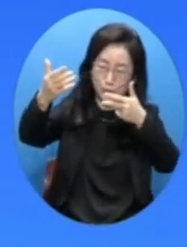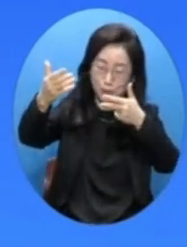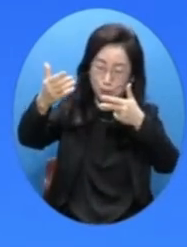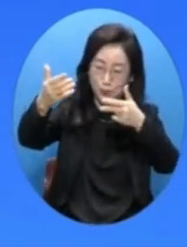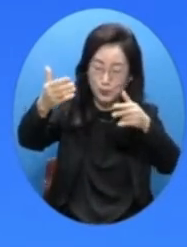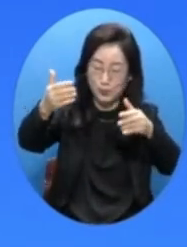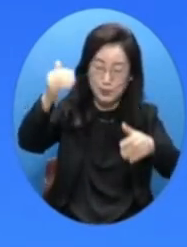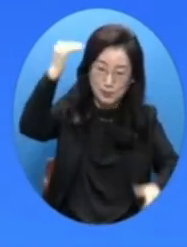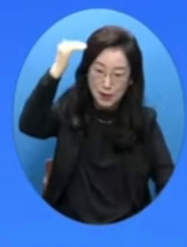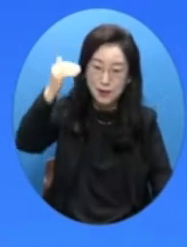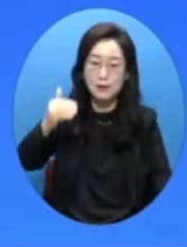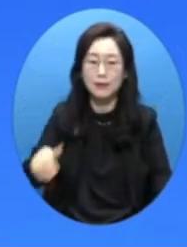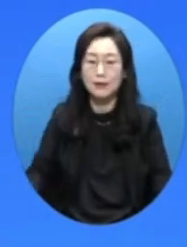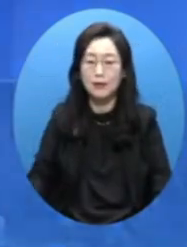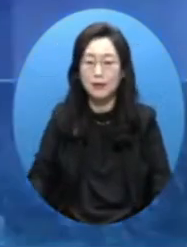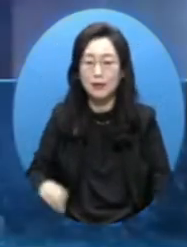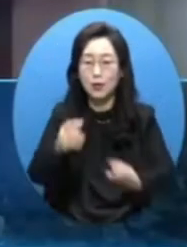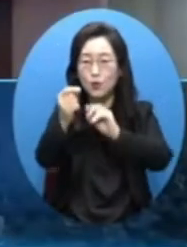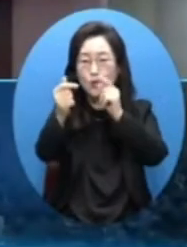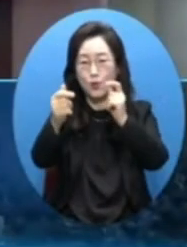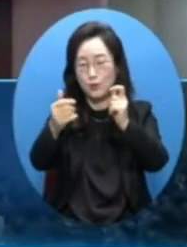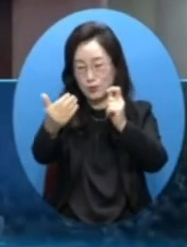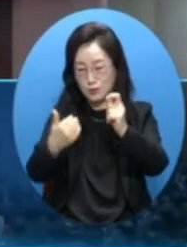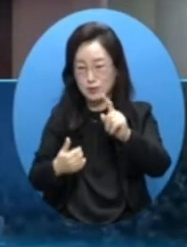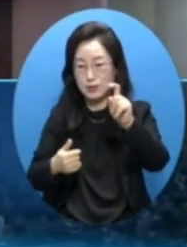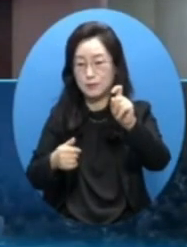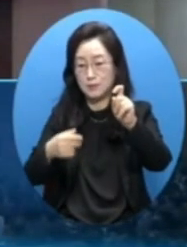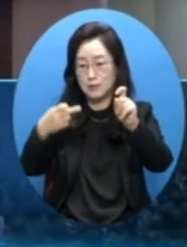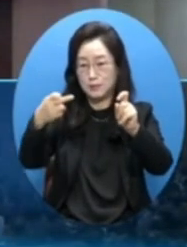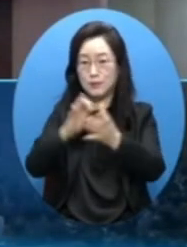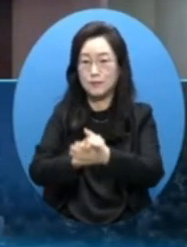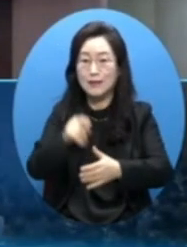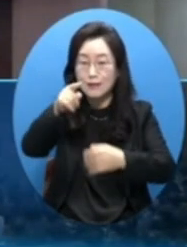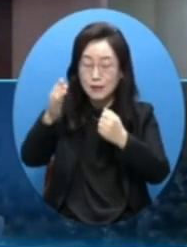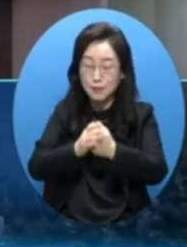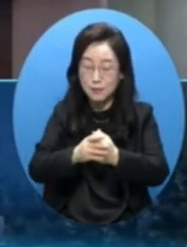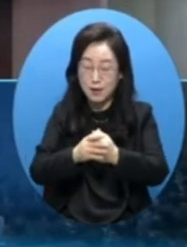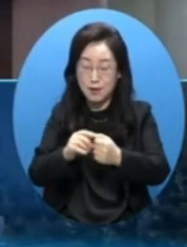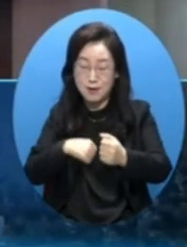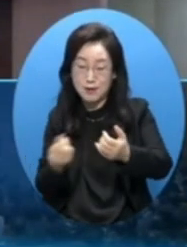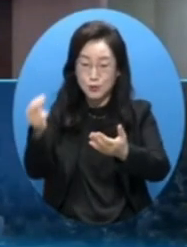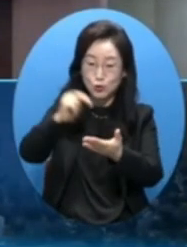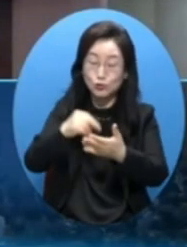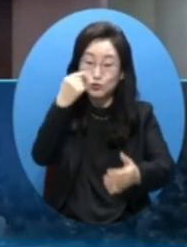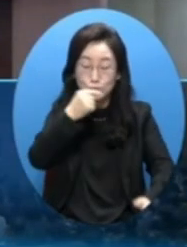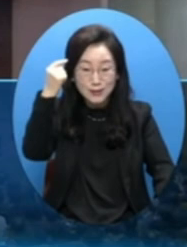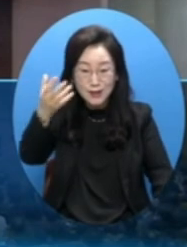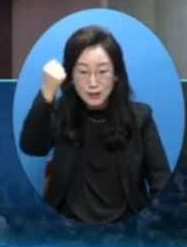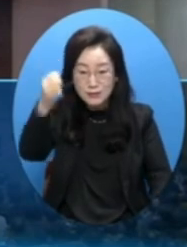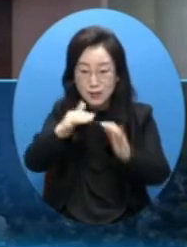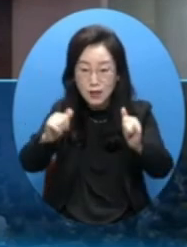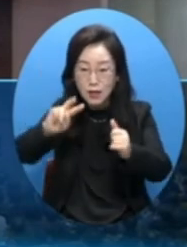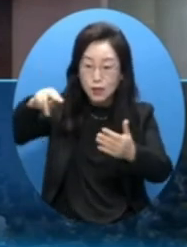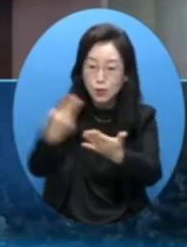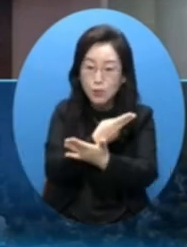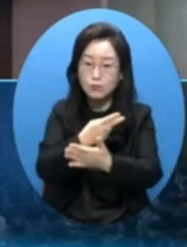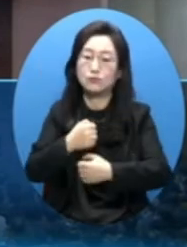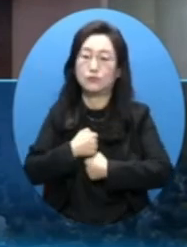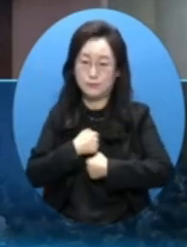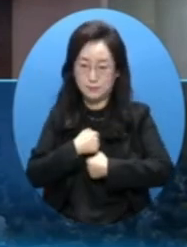것입니다 그래서 고린도전서 10장 12절 말씀합니다 그런즉 손절로 생각하는 자는 넘어질까